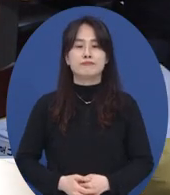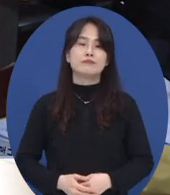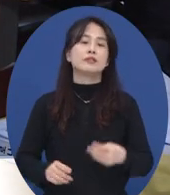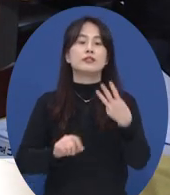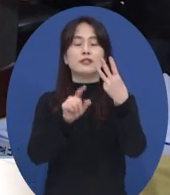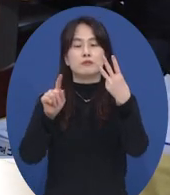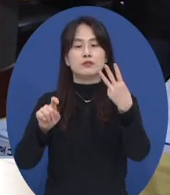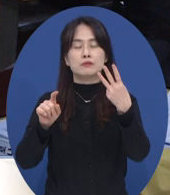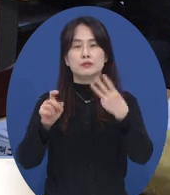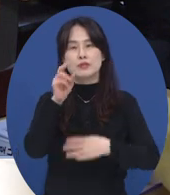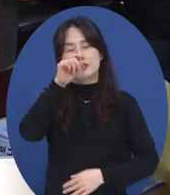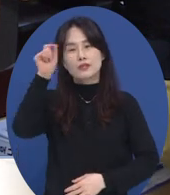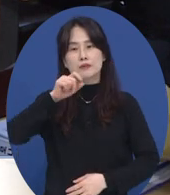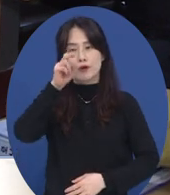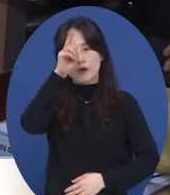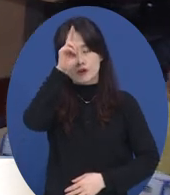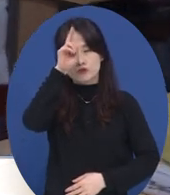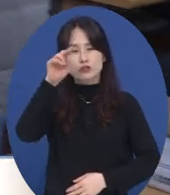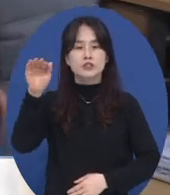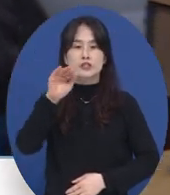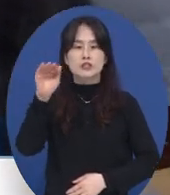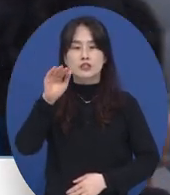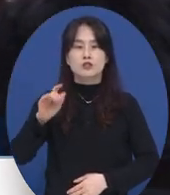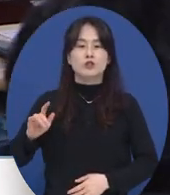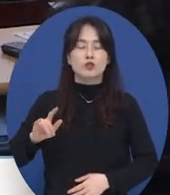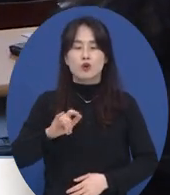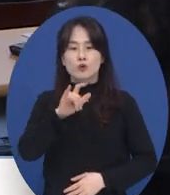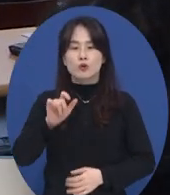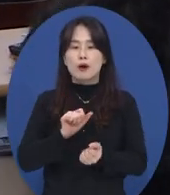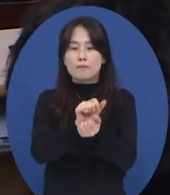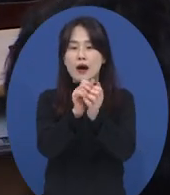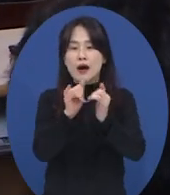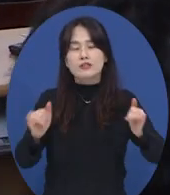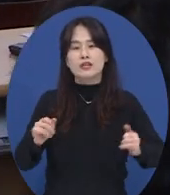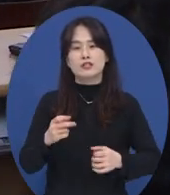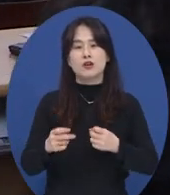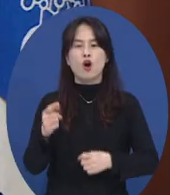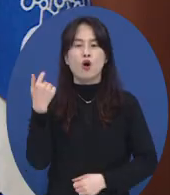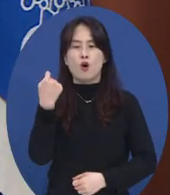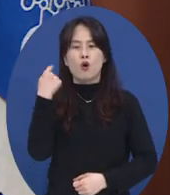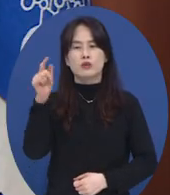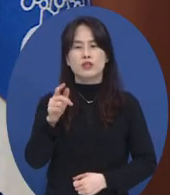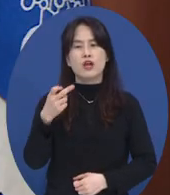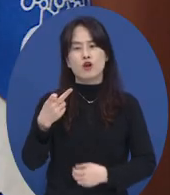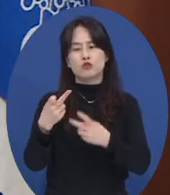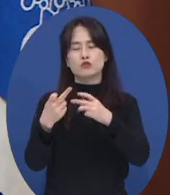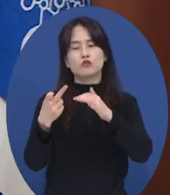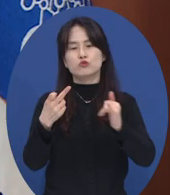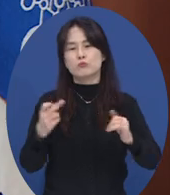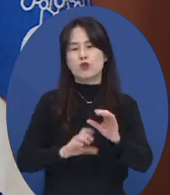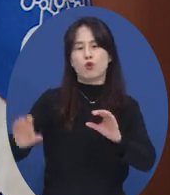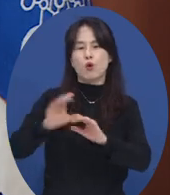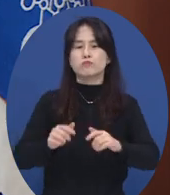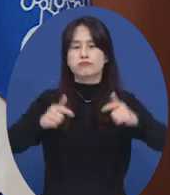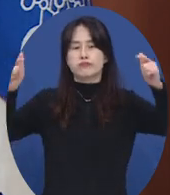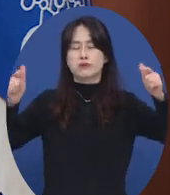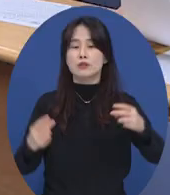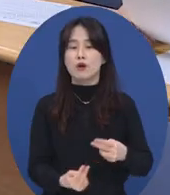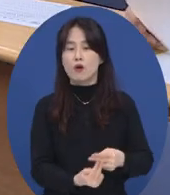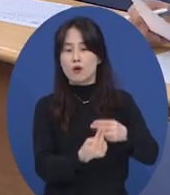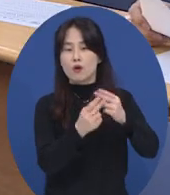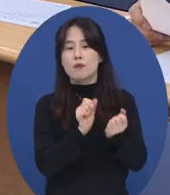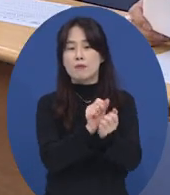11일 오늘 0시 기준 경기 지역 코로나19 확진자는 어제 하루 12명이 늘었습니다. 이로써 경기 지역 누적 확진자는